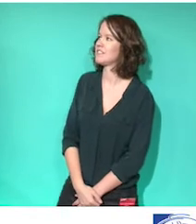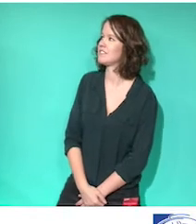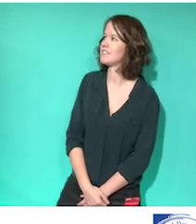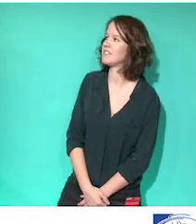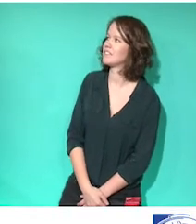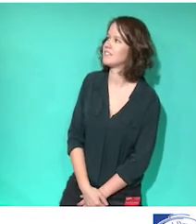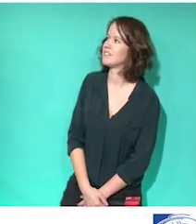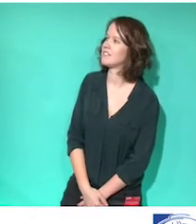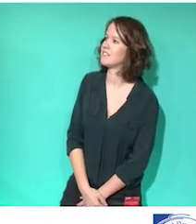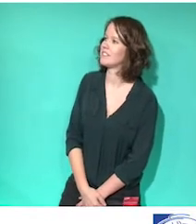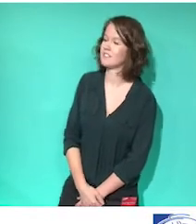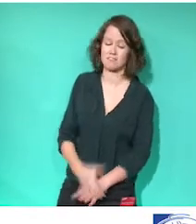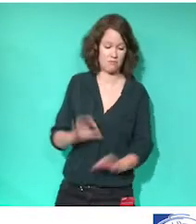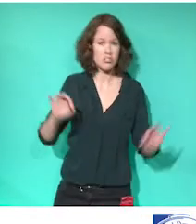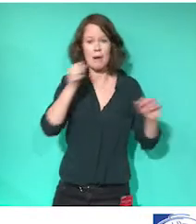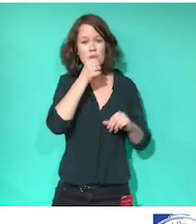Oui.